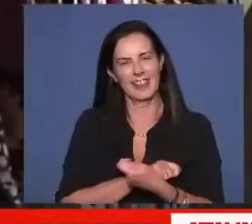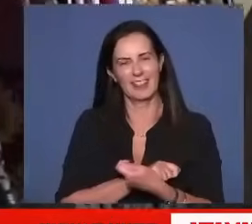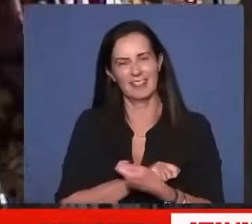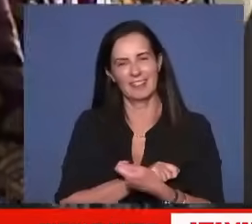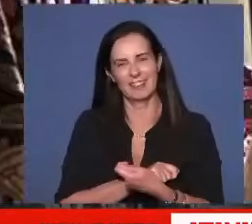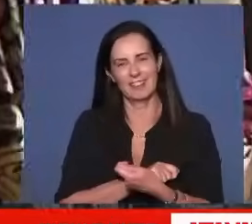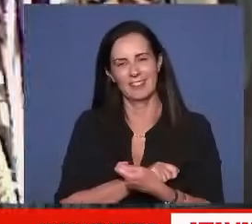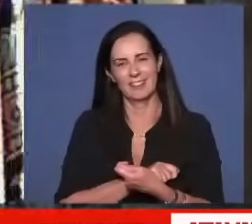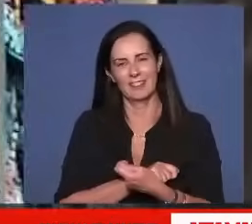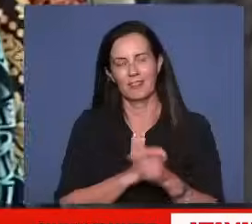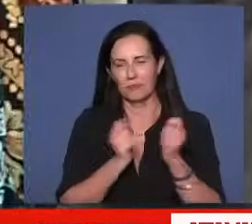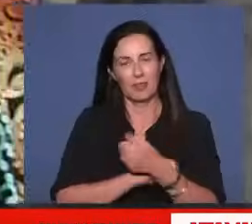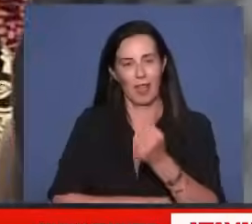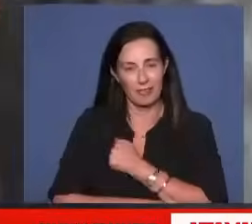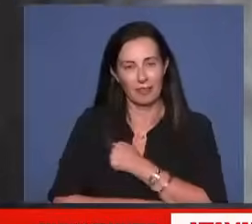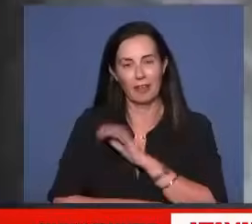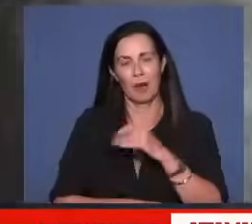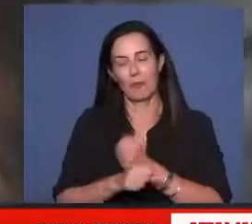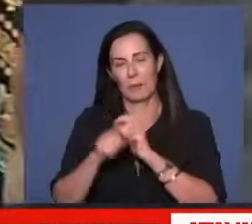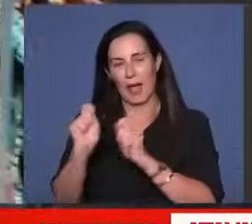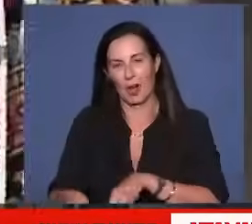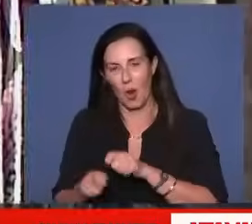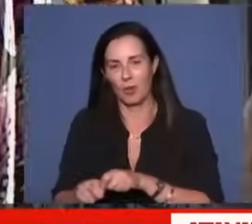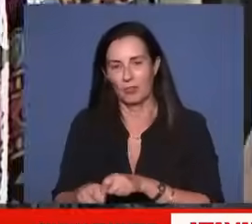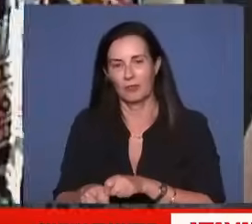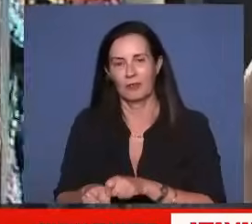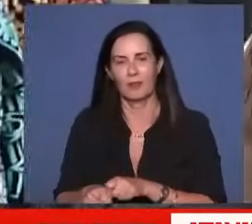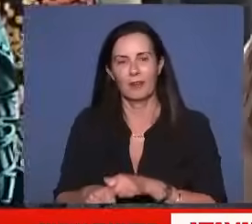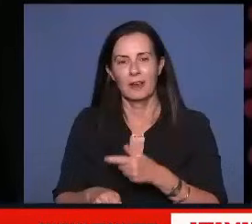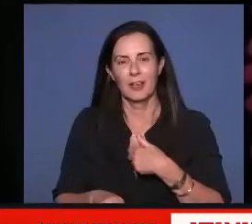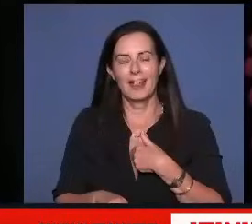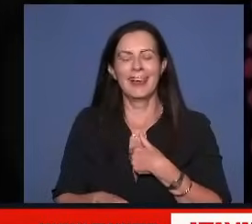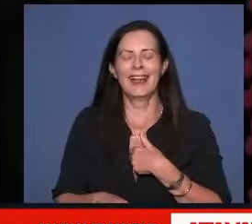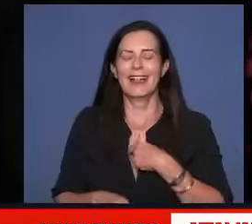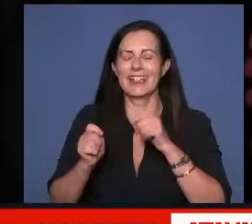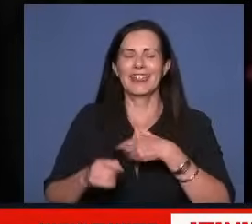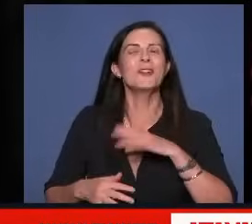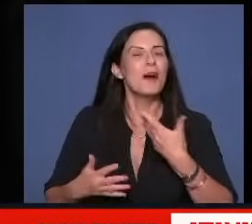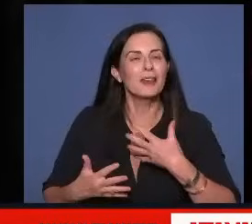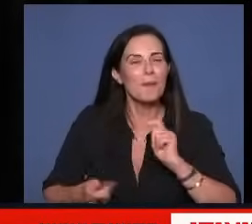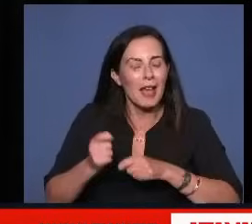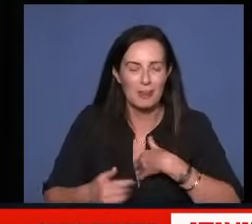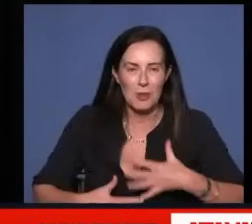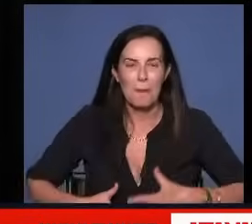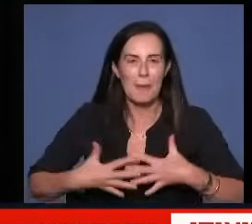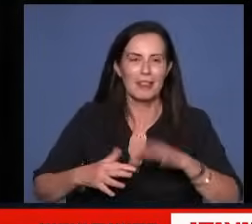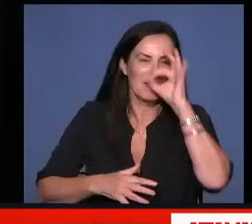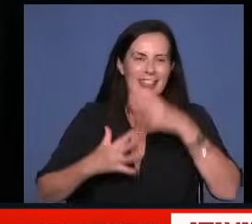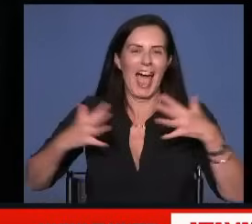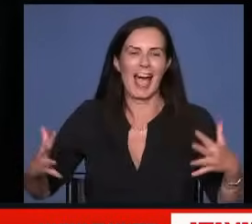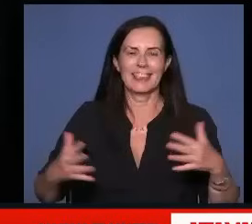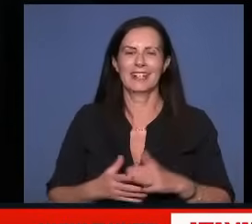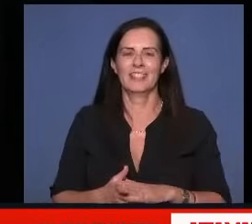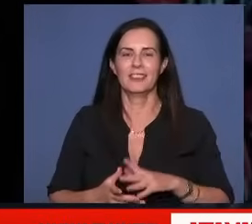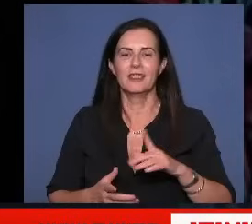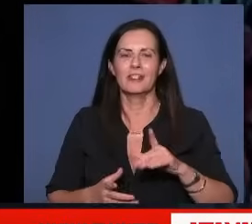לגמרי. גם חזרתי בתשובה, גם חקלאי. אמרו לי, מה אתה מגדל? אמרתי להם, בטן ותחת בעיקר. וזהו, בכרם שלום זה סיפור שמאוד קרוב